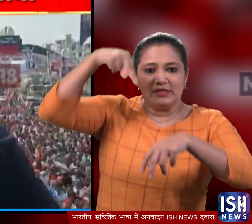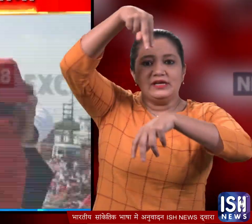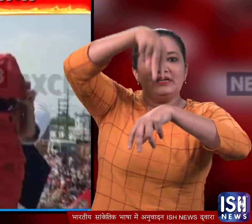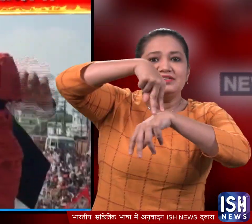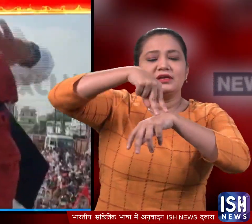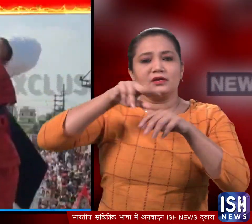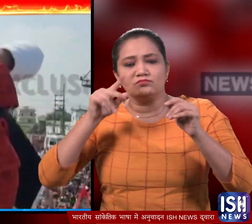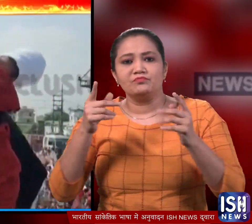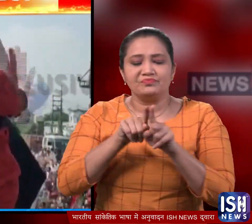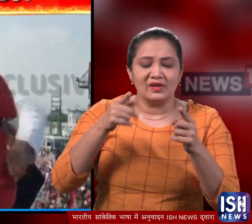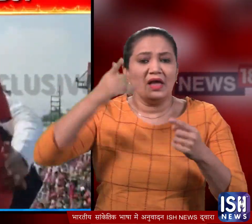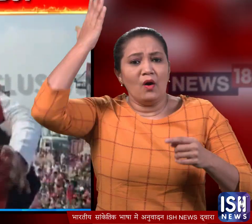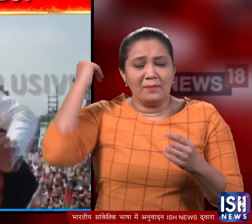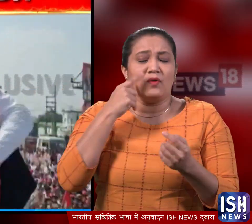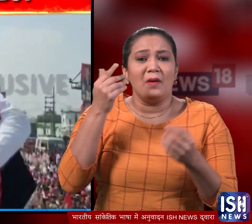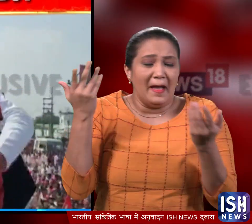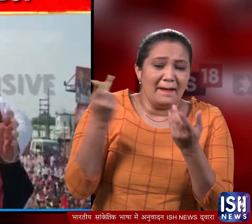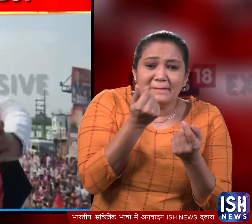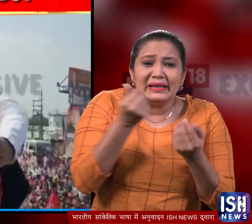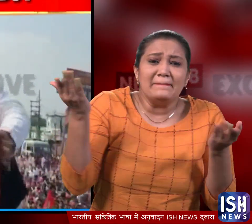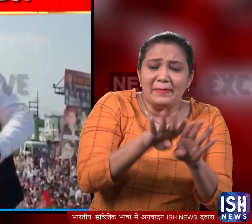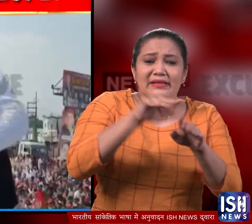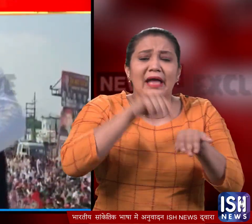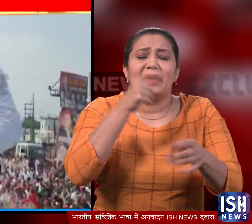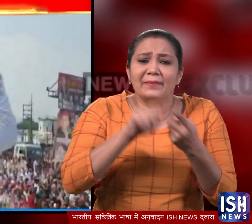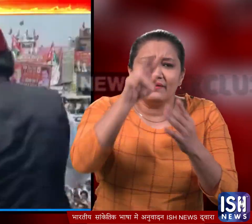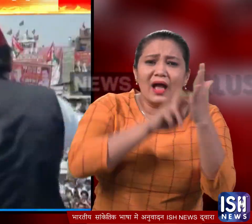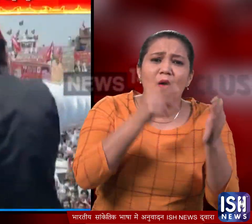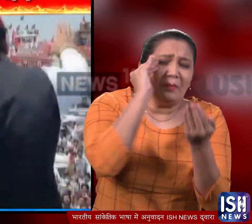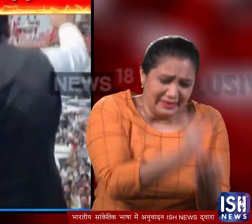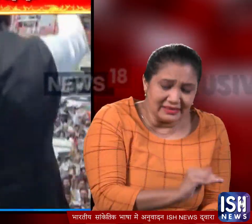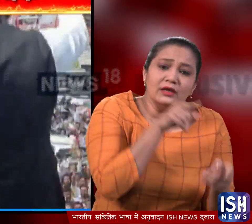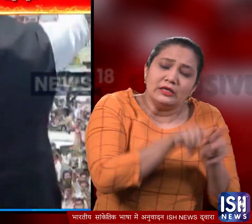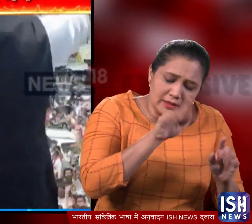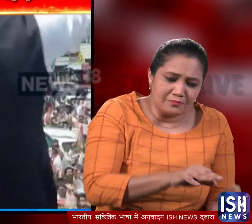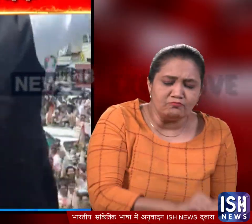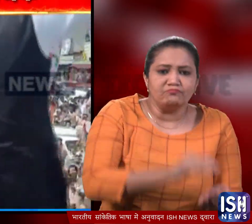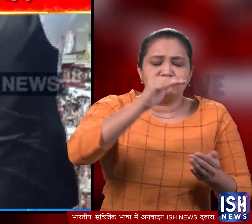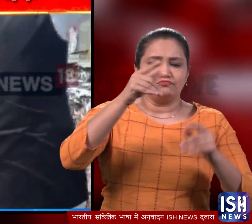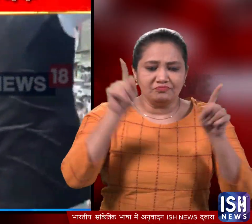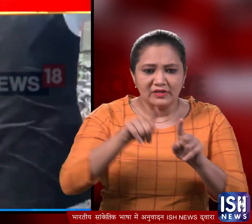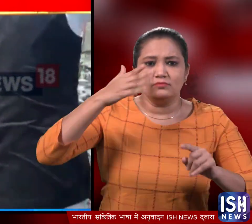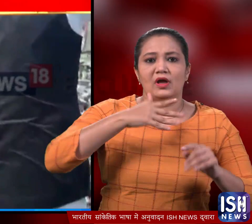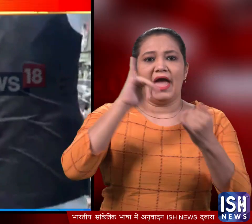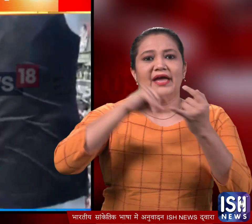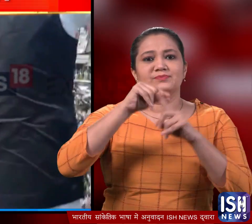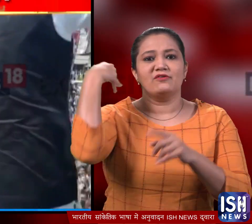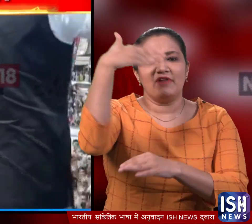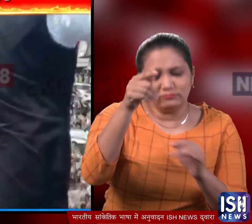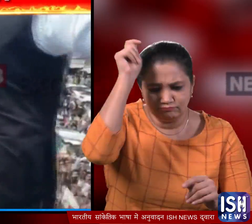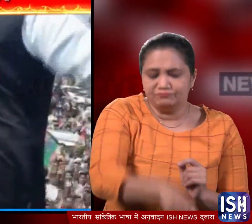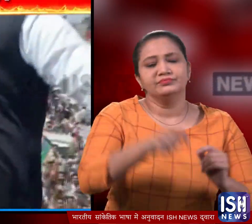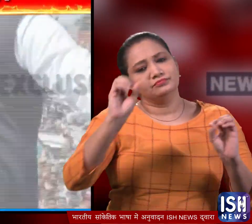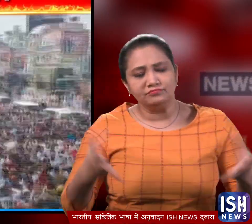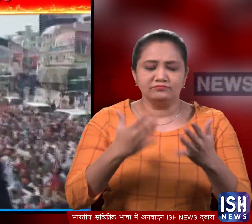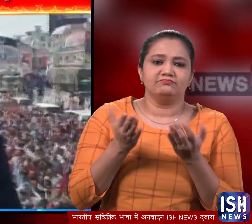पर निकल आए और फिर नोटबंदी के समय जन्म लेने वाले कानपुर देहात के बच्चे ने उनकी यात्रा को समाजवादी पार्टी का झंडा दिखाकर आगे बढ़ाने